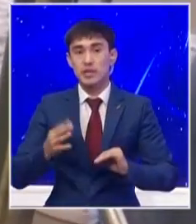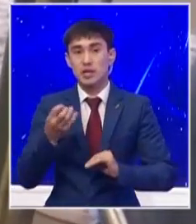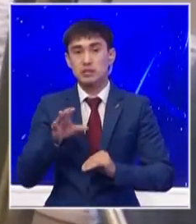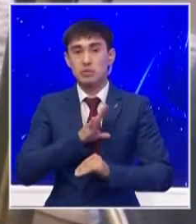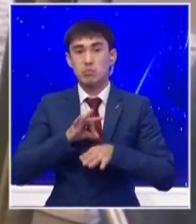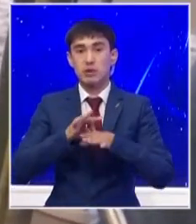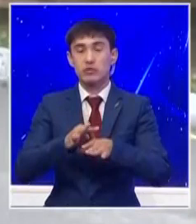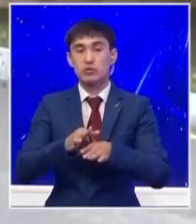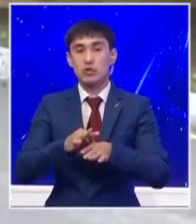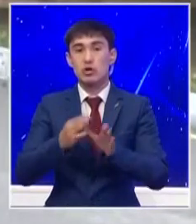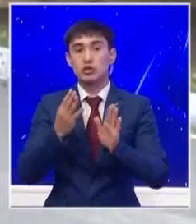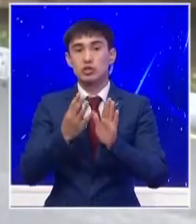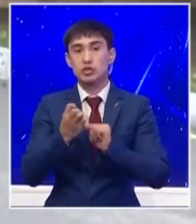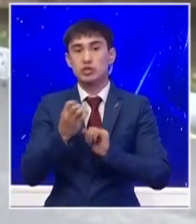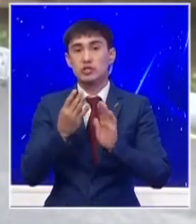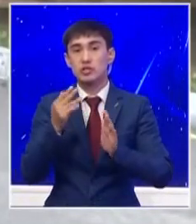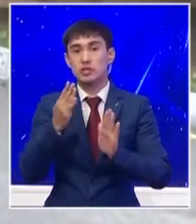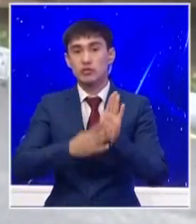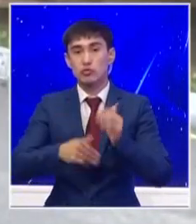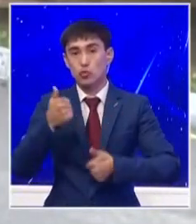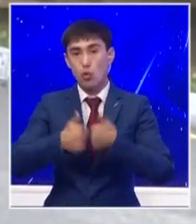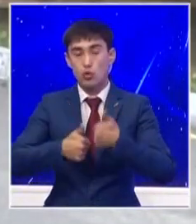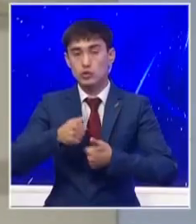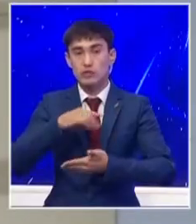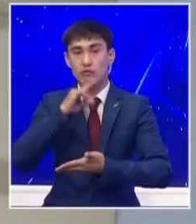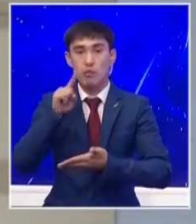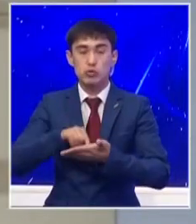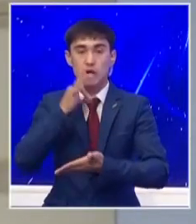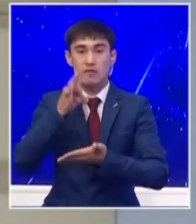было проведено 490 конкурсов и викторин с участием